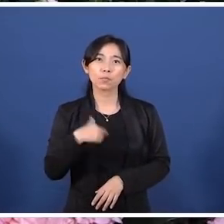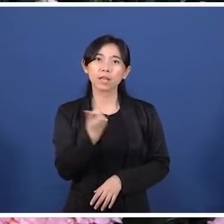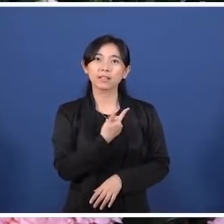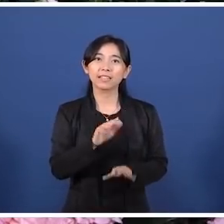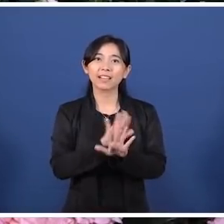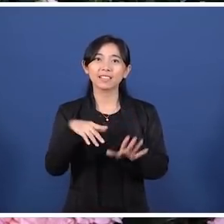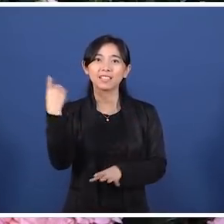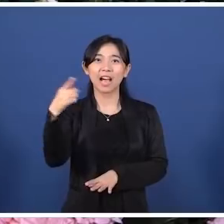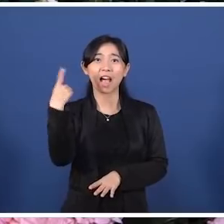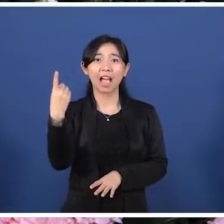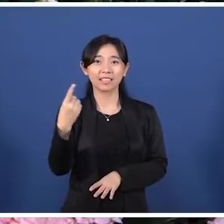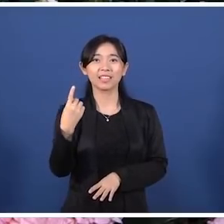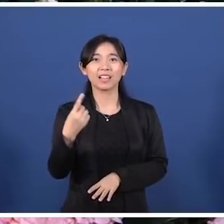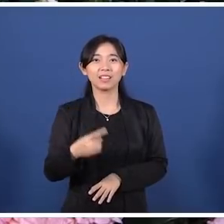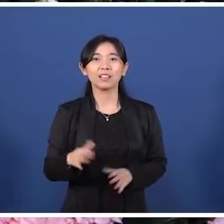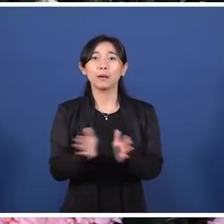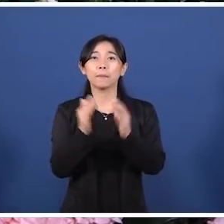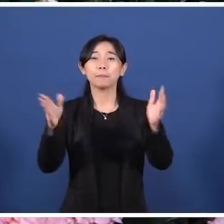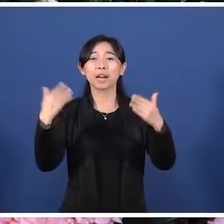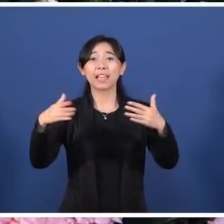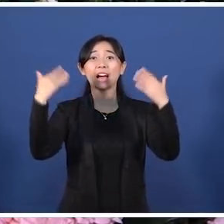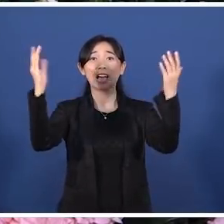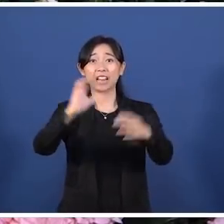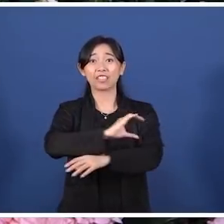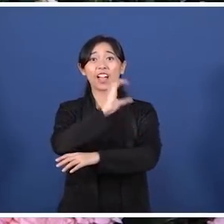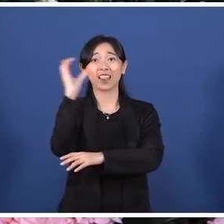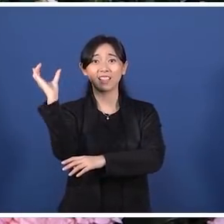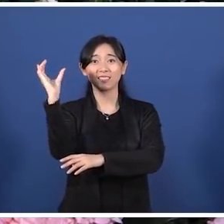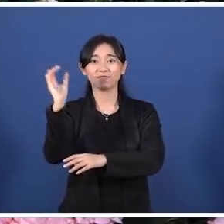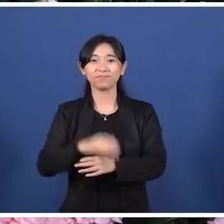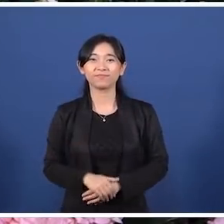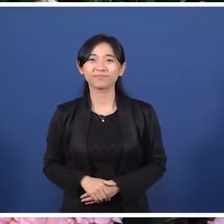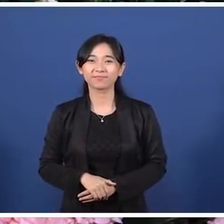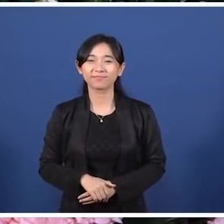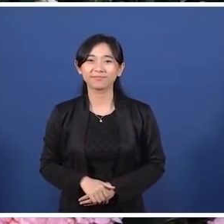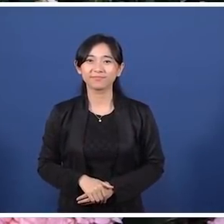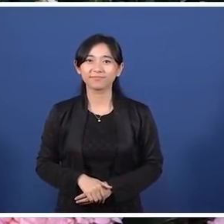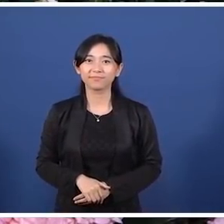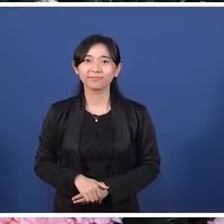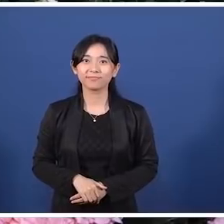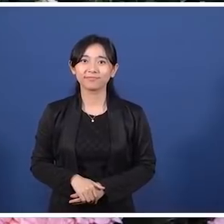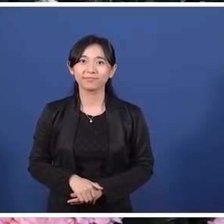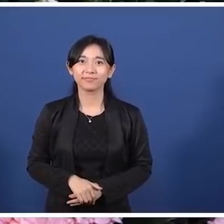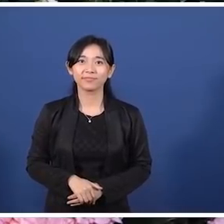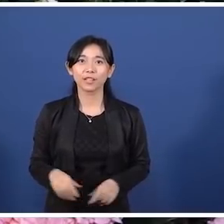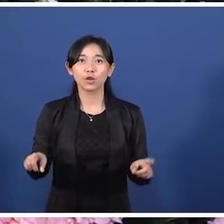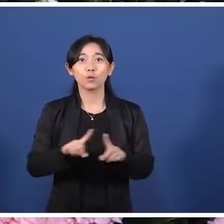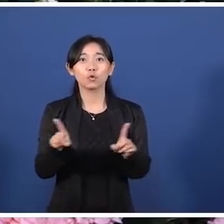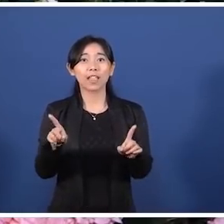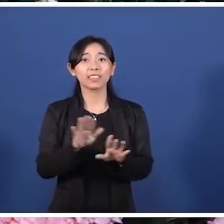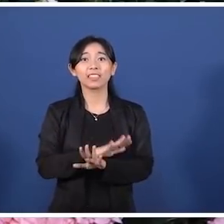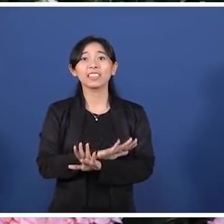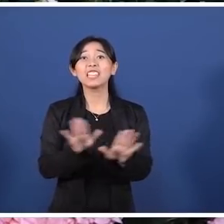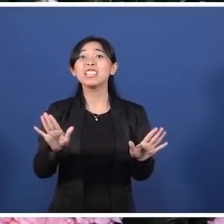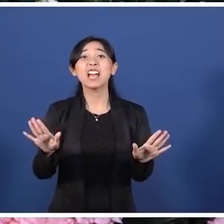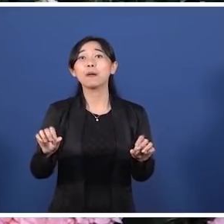diminta untuk sekedar merayakan Natal seperti biasa. Saudara-saudara, jangan salah paham ya, bukan tidak boleh